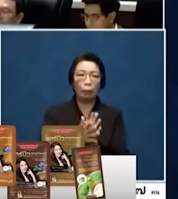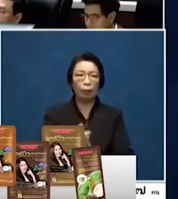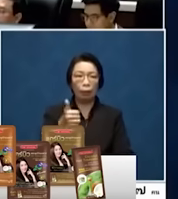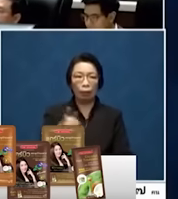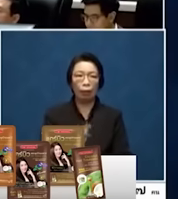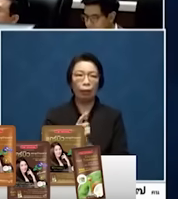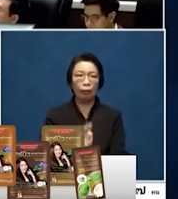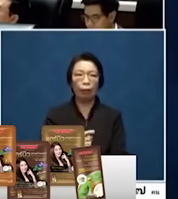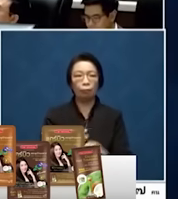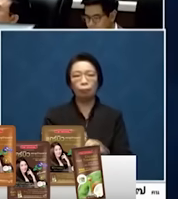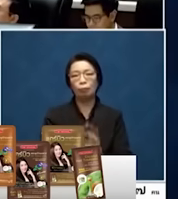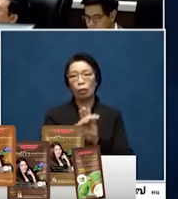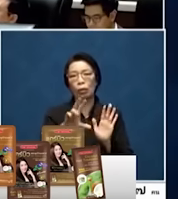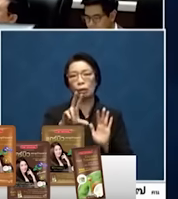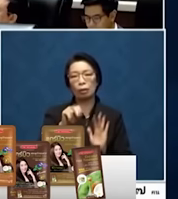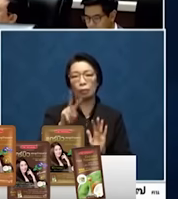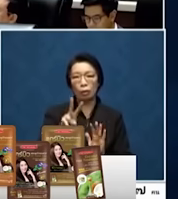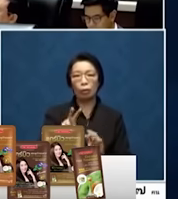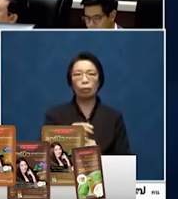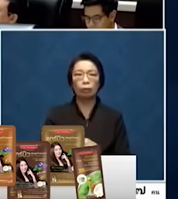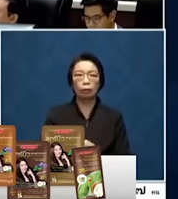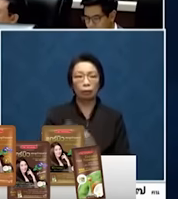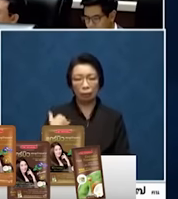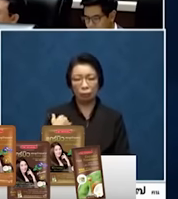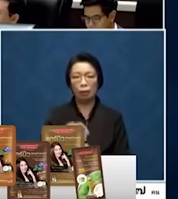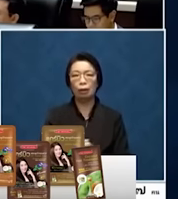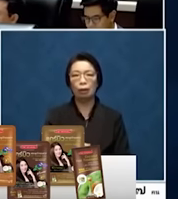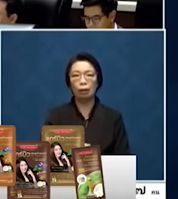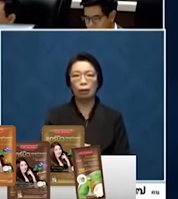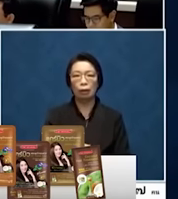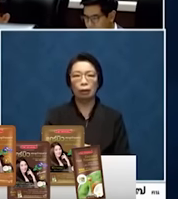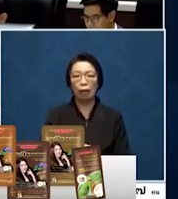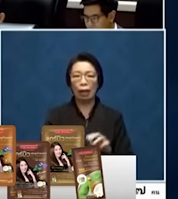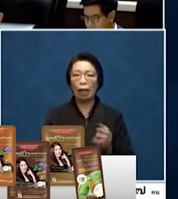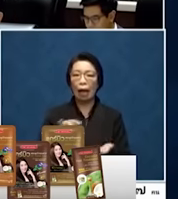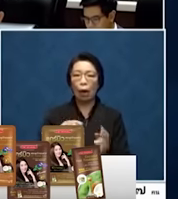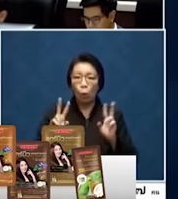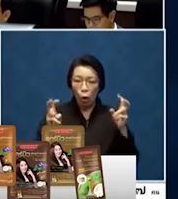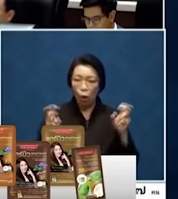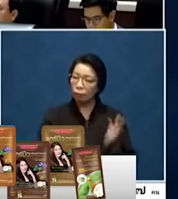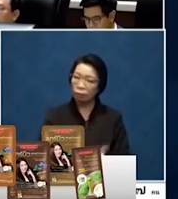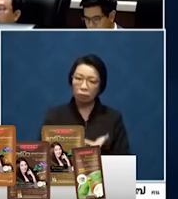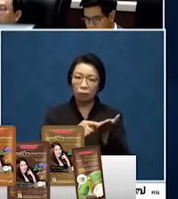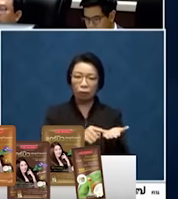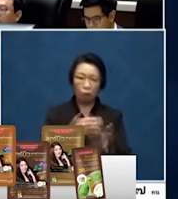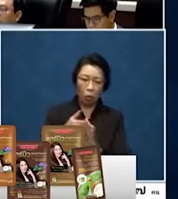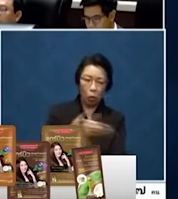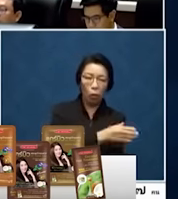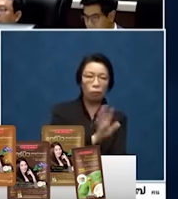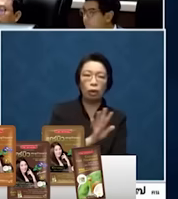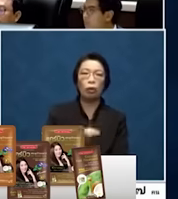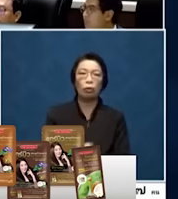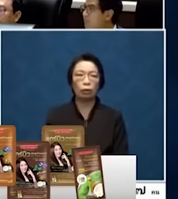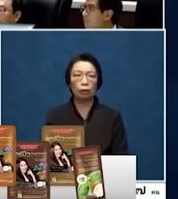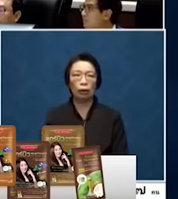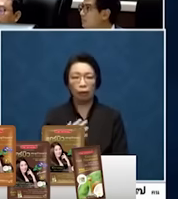ามข้อ32อนุ1นะครับก็ยัตติต่อไปนี้ไม่ต้องเสนอล่วงหน้าหรือเป็นหนังสืออนุ1ขอให้ปรึ